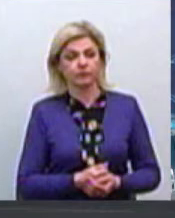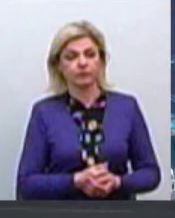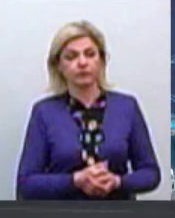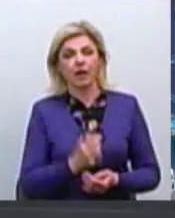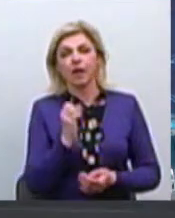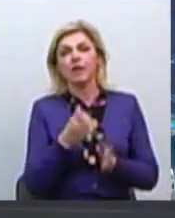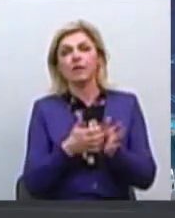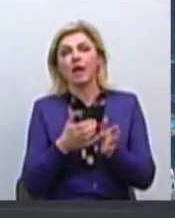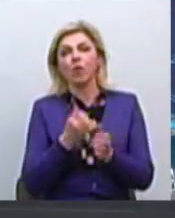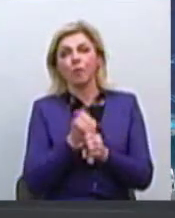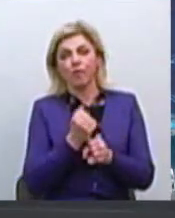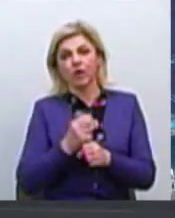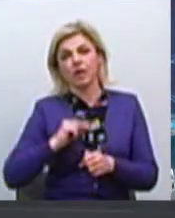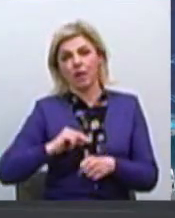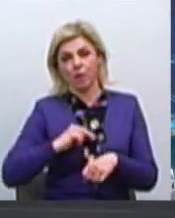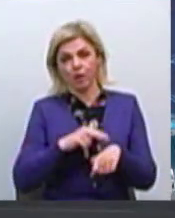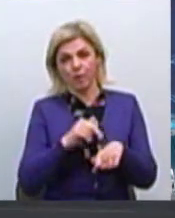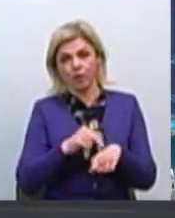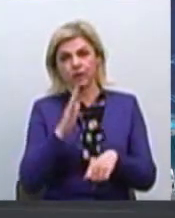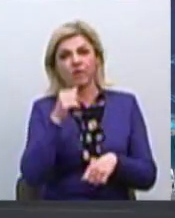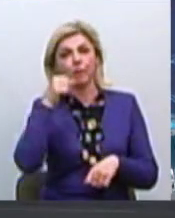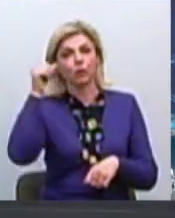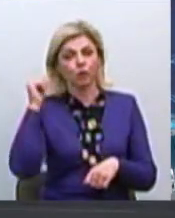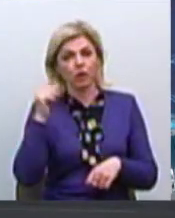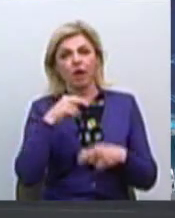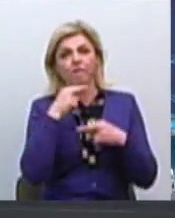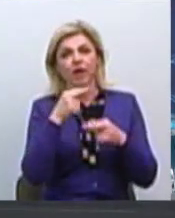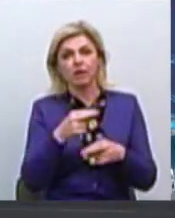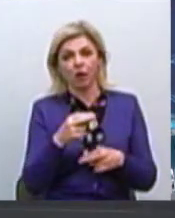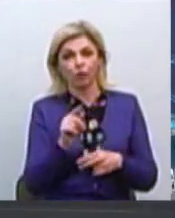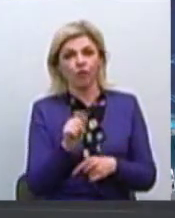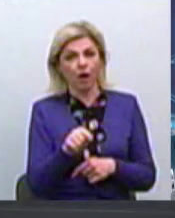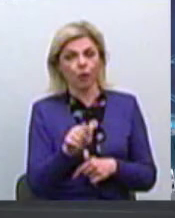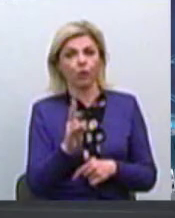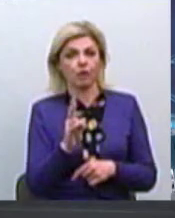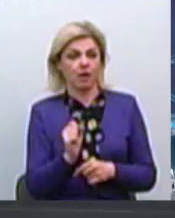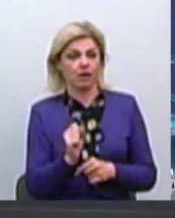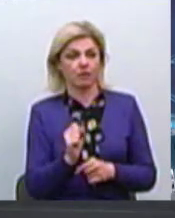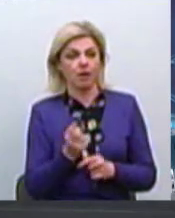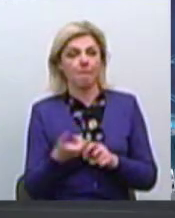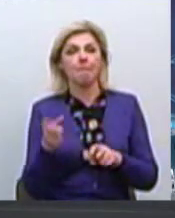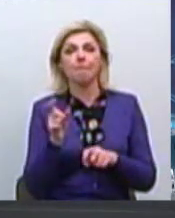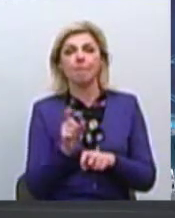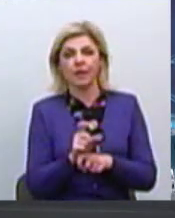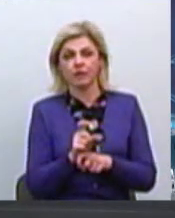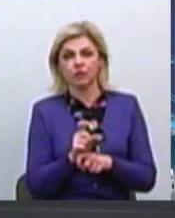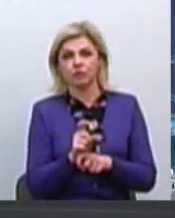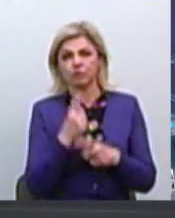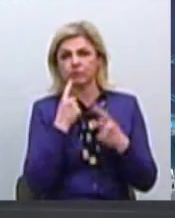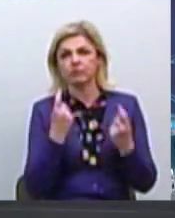недоработку працівників поліції в минулому році, звертали увагу на більш